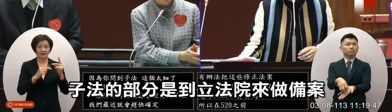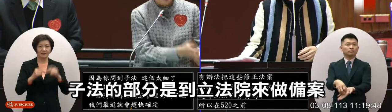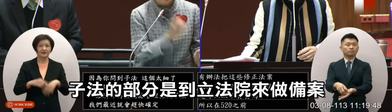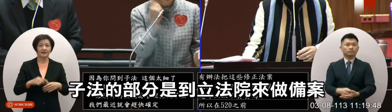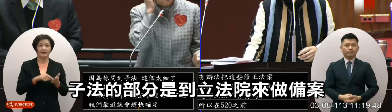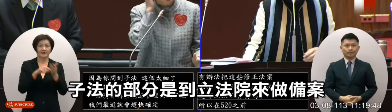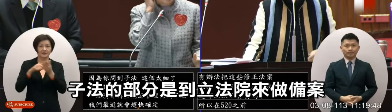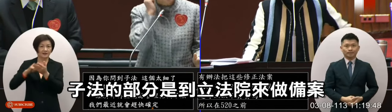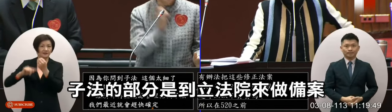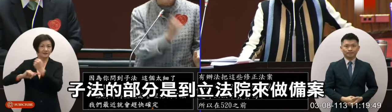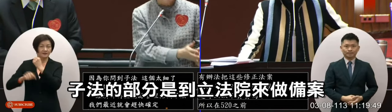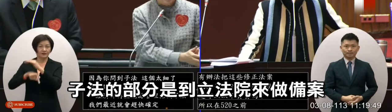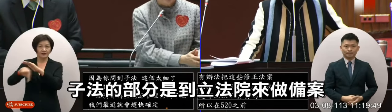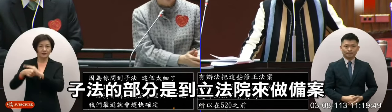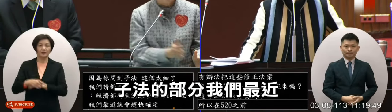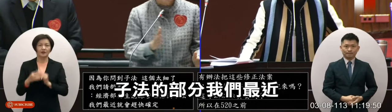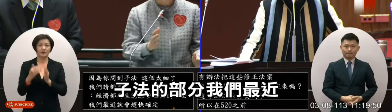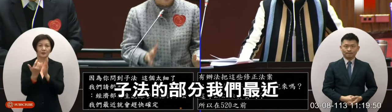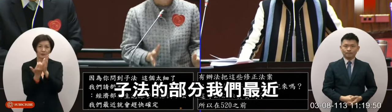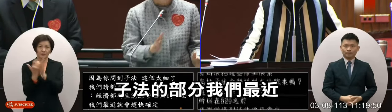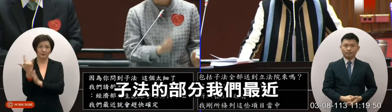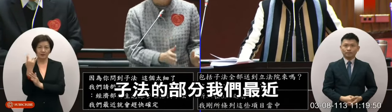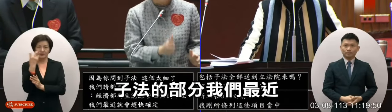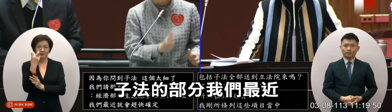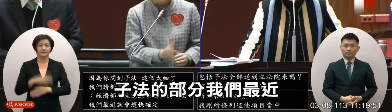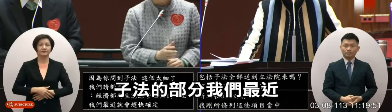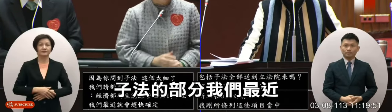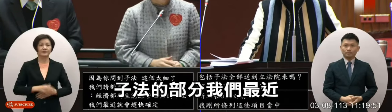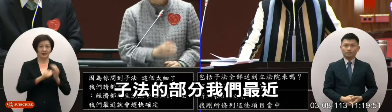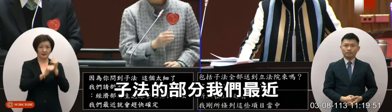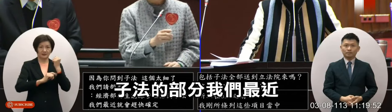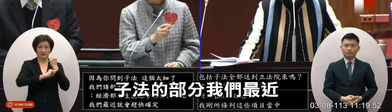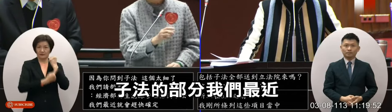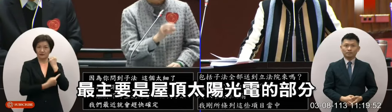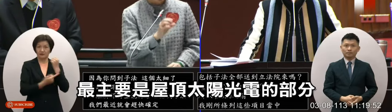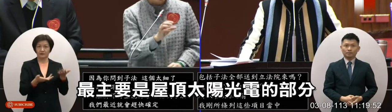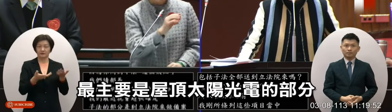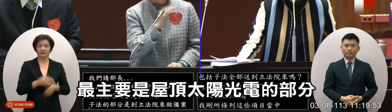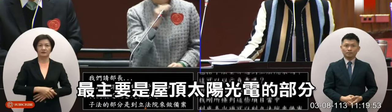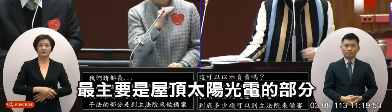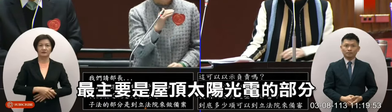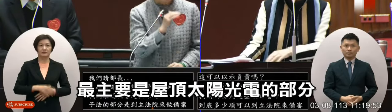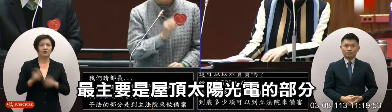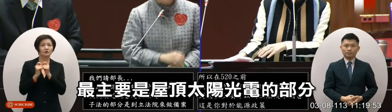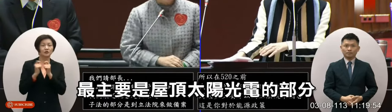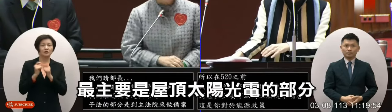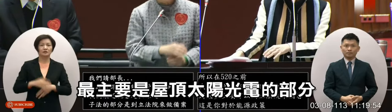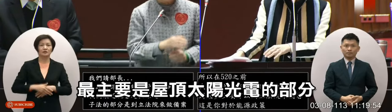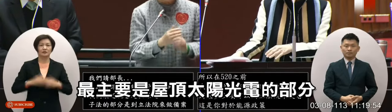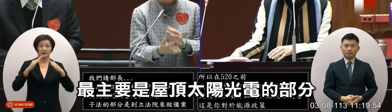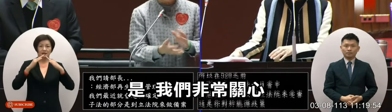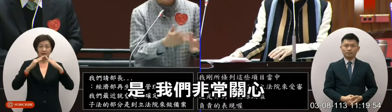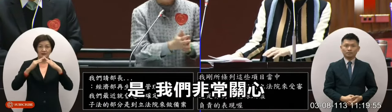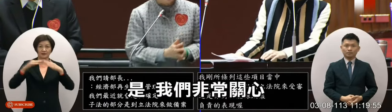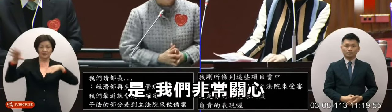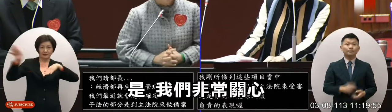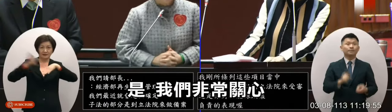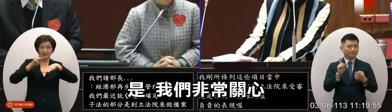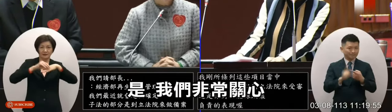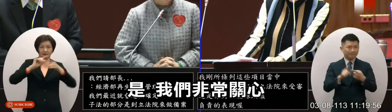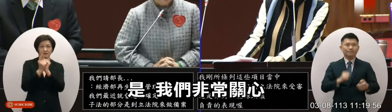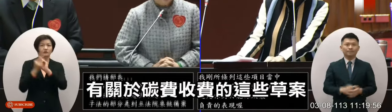法院来做备案哈。那执法的部分，我们最近。最主要是屋顶太阳光电的部分。那 是我